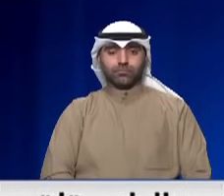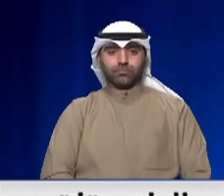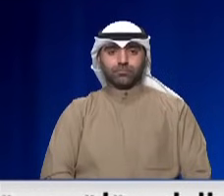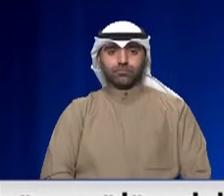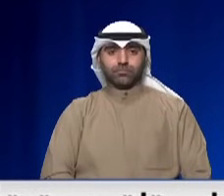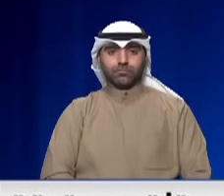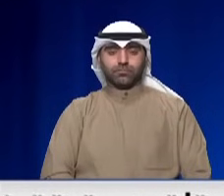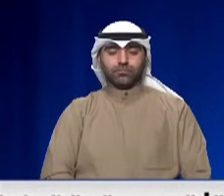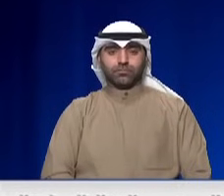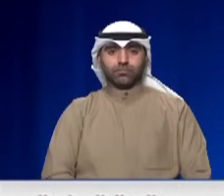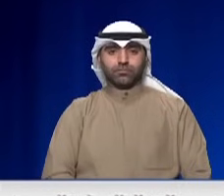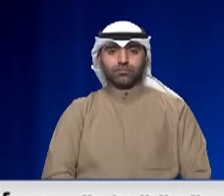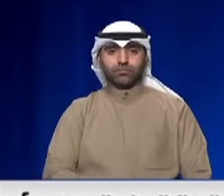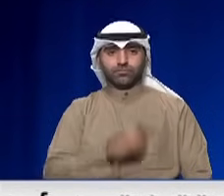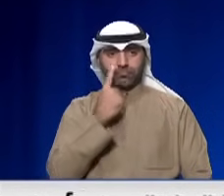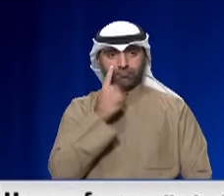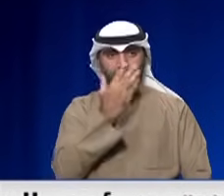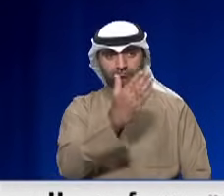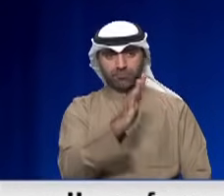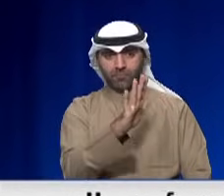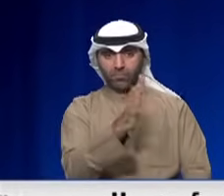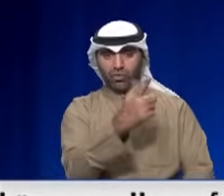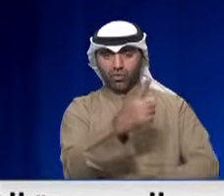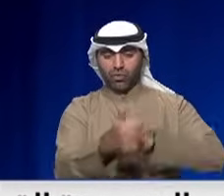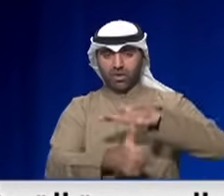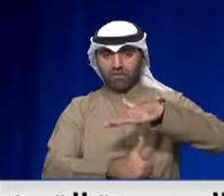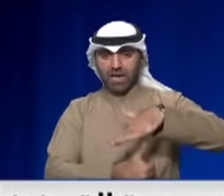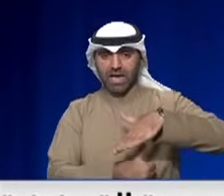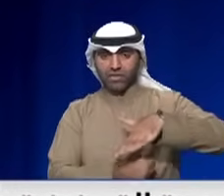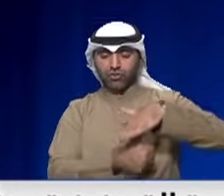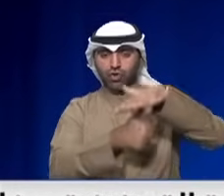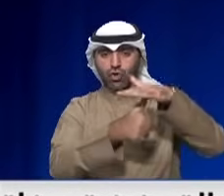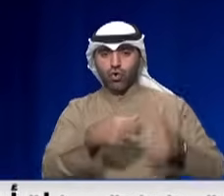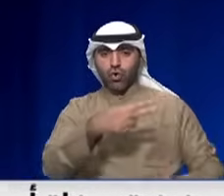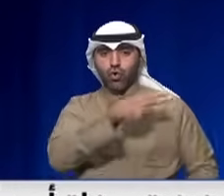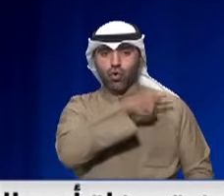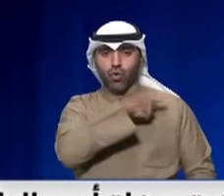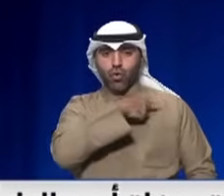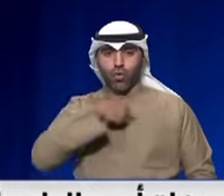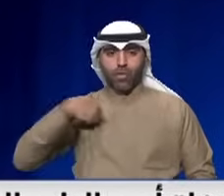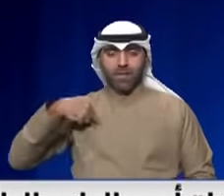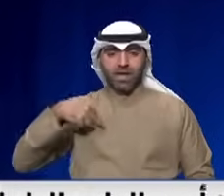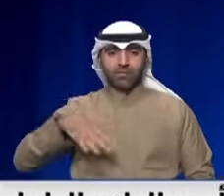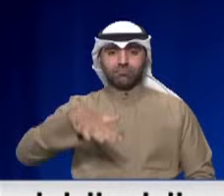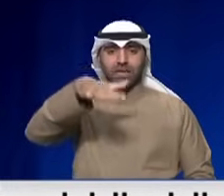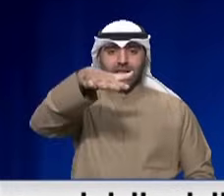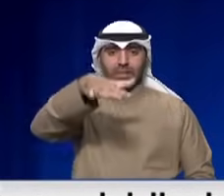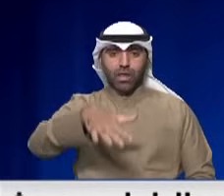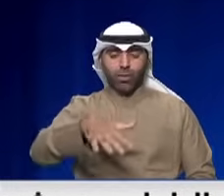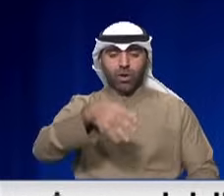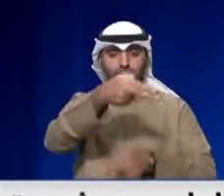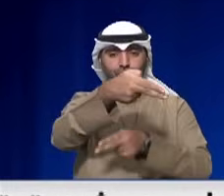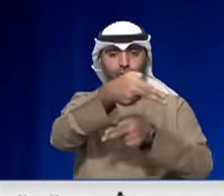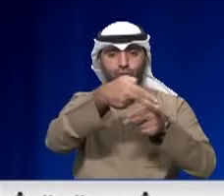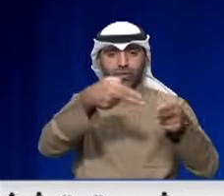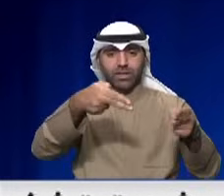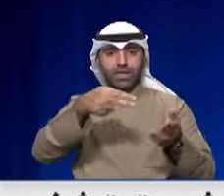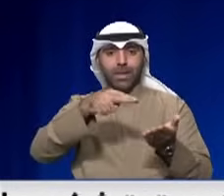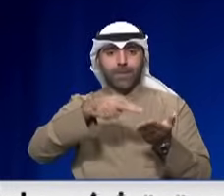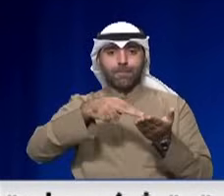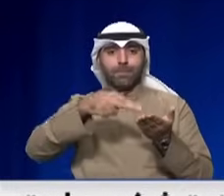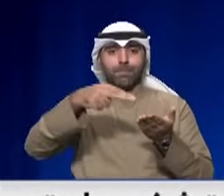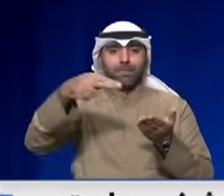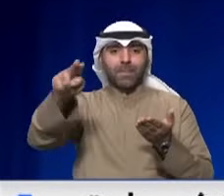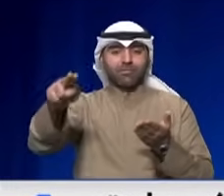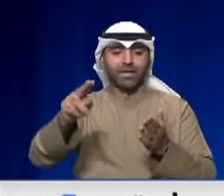بعث سمو الشيخ احمد نواف الاحمد الصباح رئيس مجلس الوزراء حفظه الله ببريه تهنئه